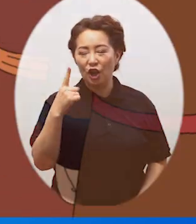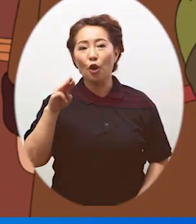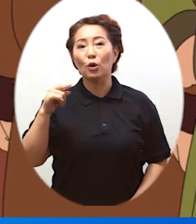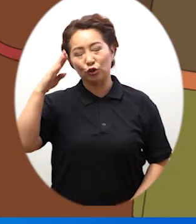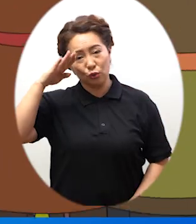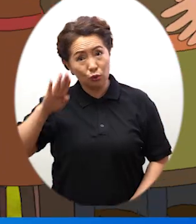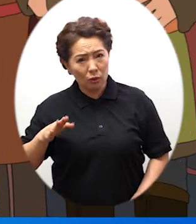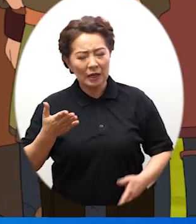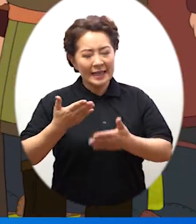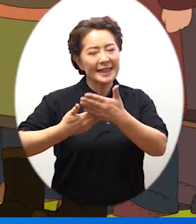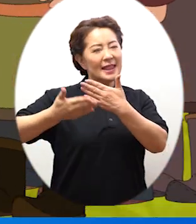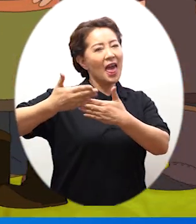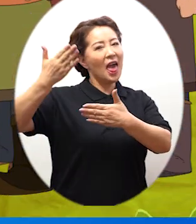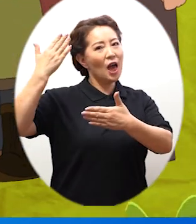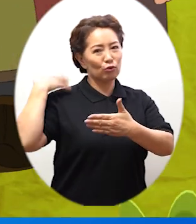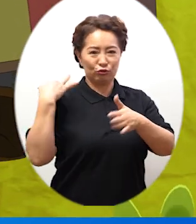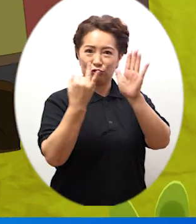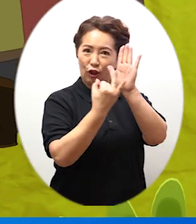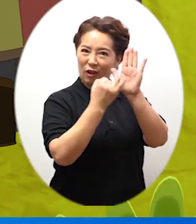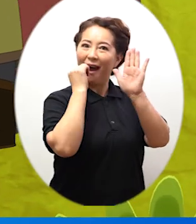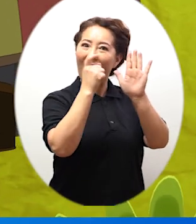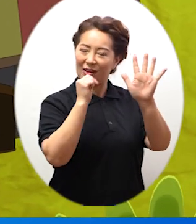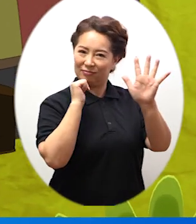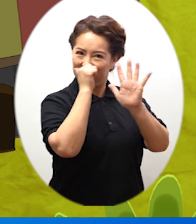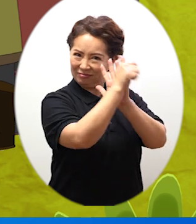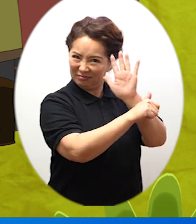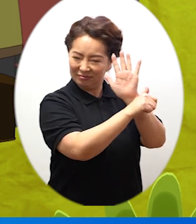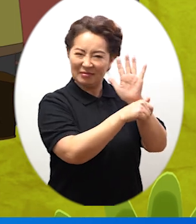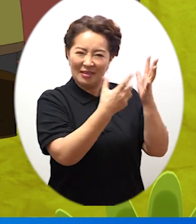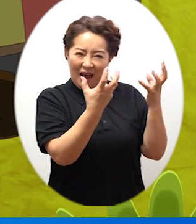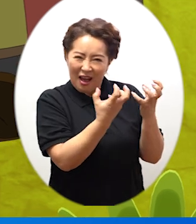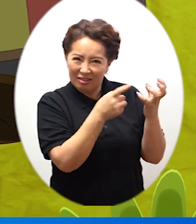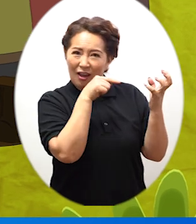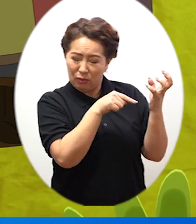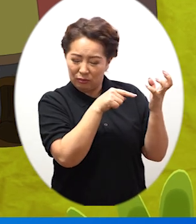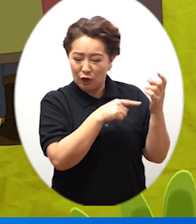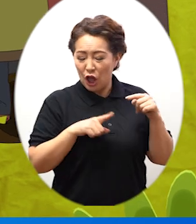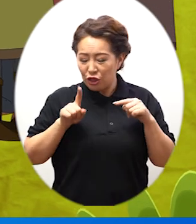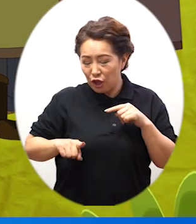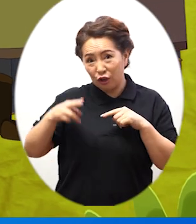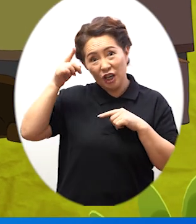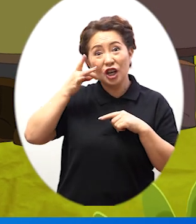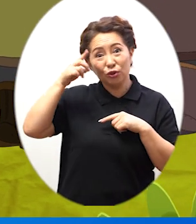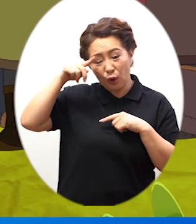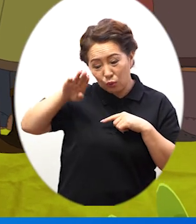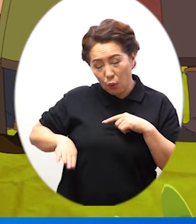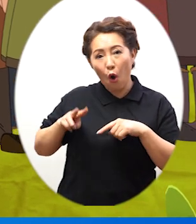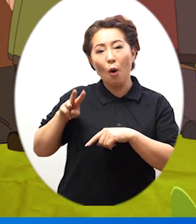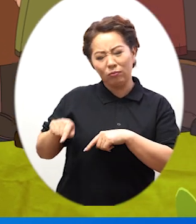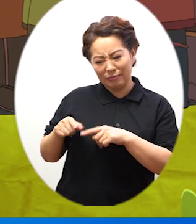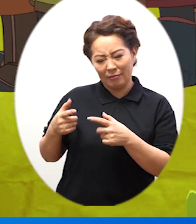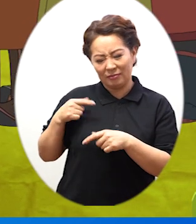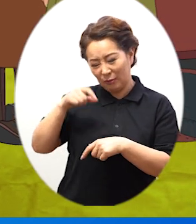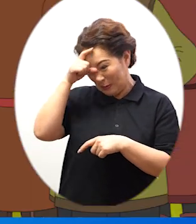Эрт цагт 7 хожгор 1 можгор гэж байвгин. 7 хожгор нь 1 можгортон их муу байсан тул 1 можгорын эзгэн